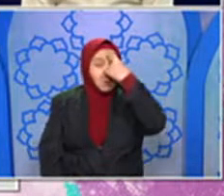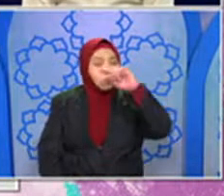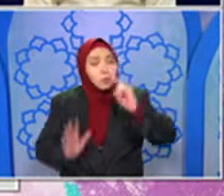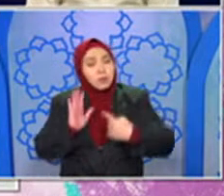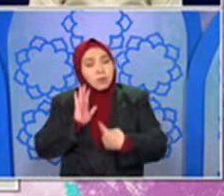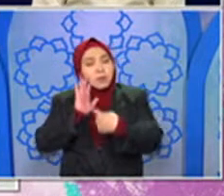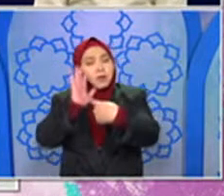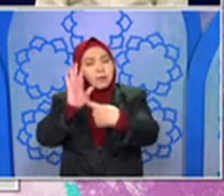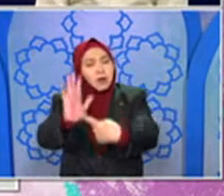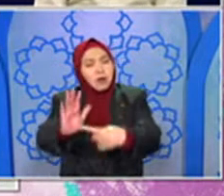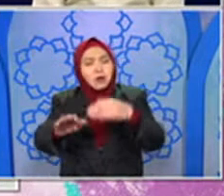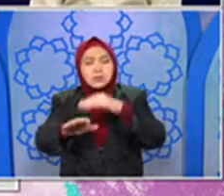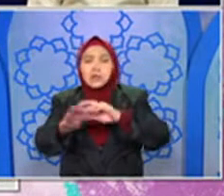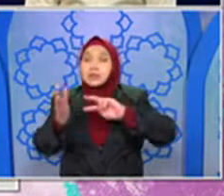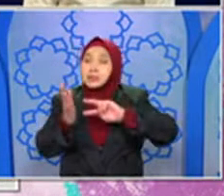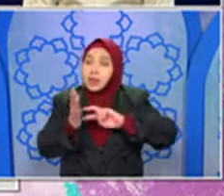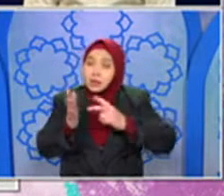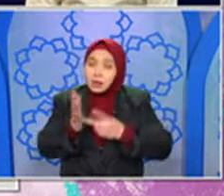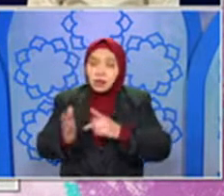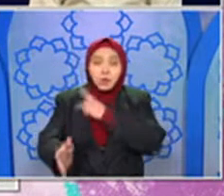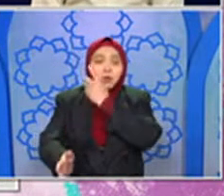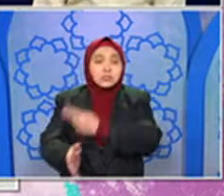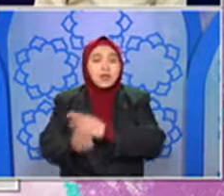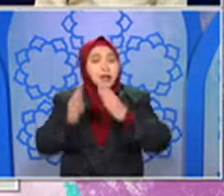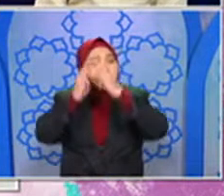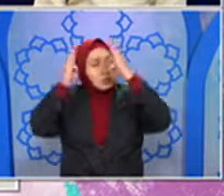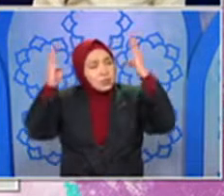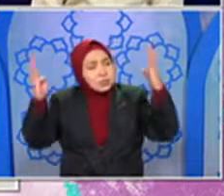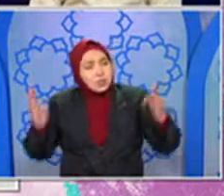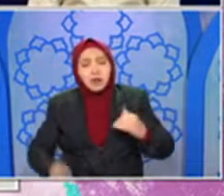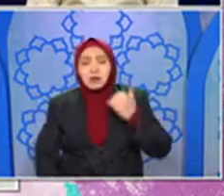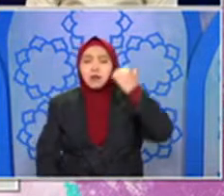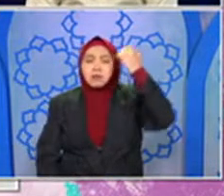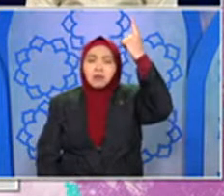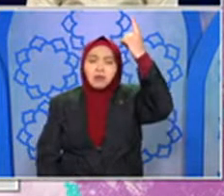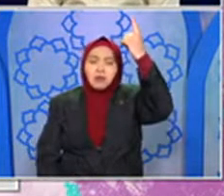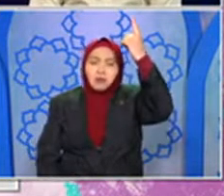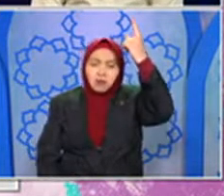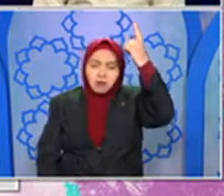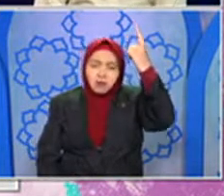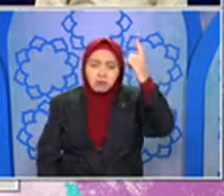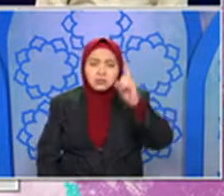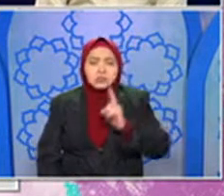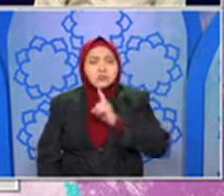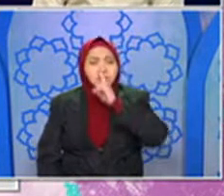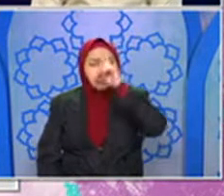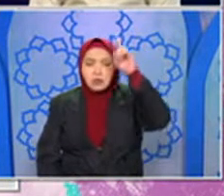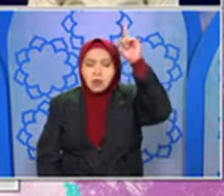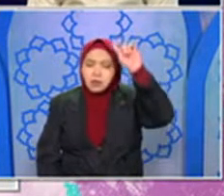الذي باركنا حوله لنريه من